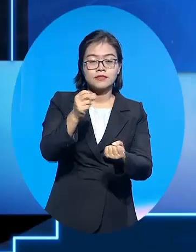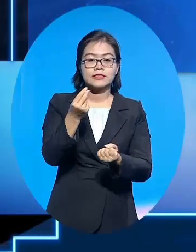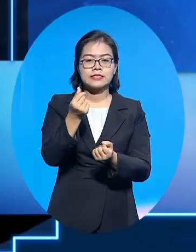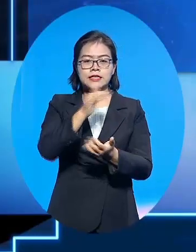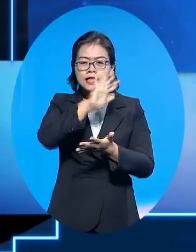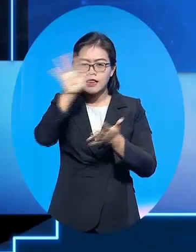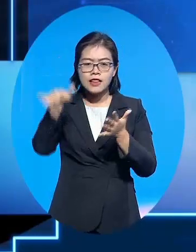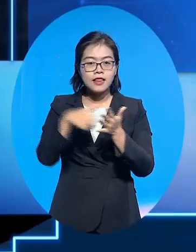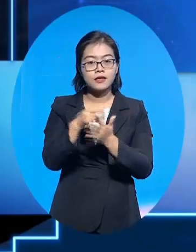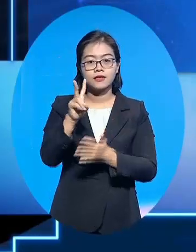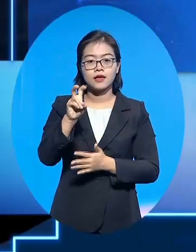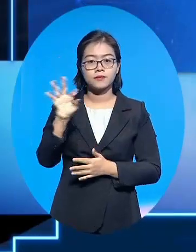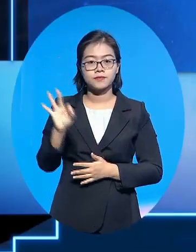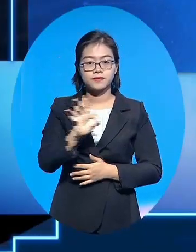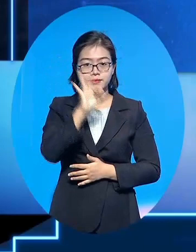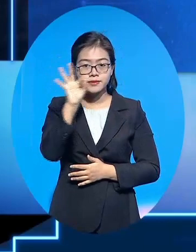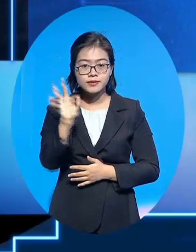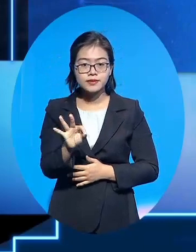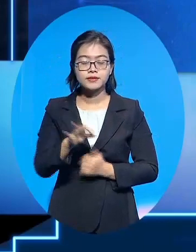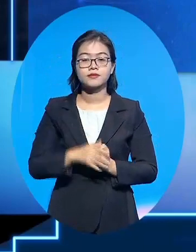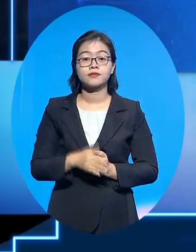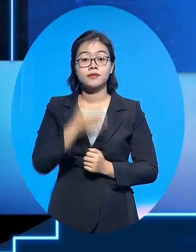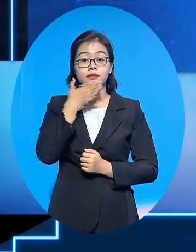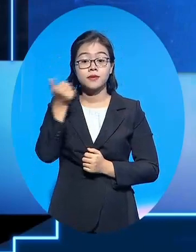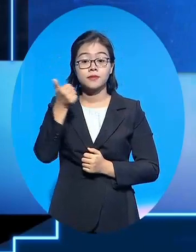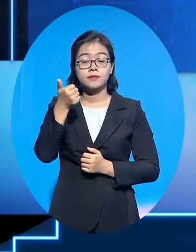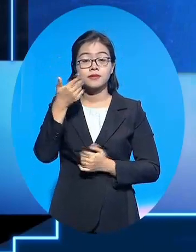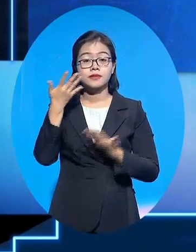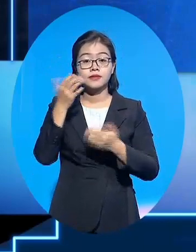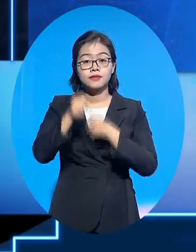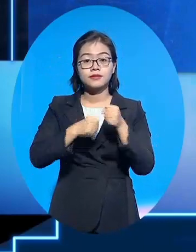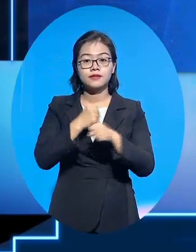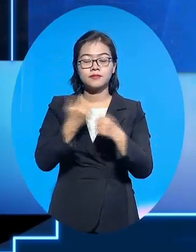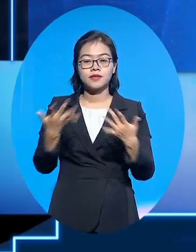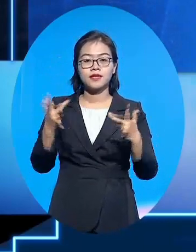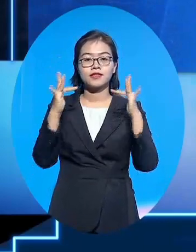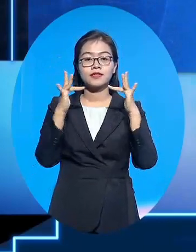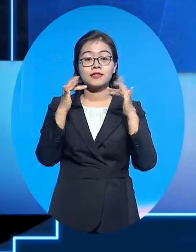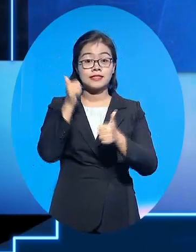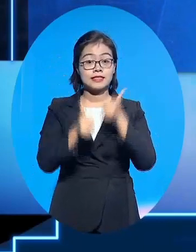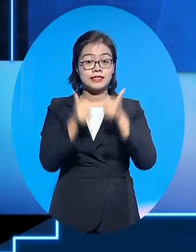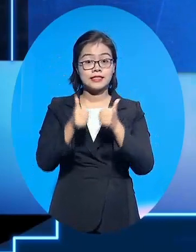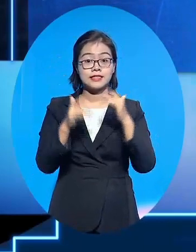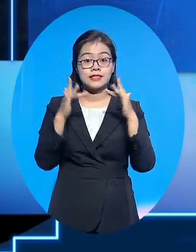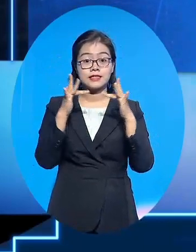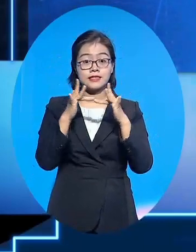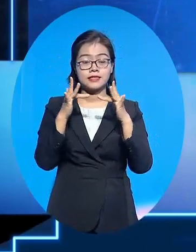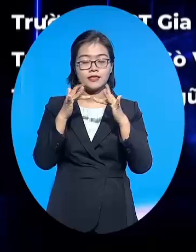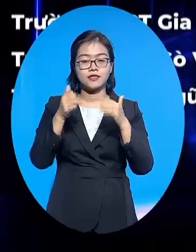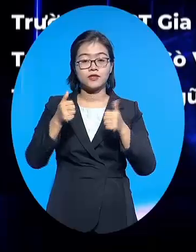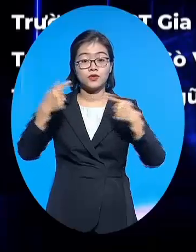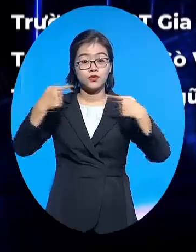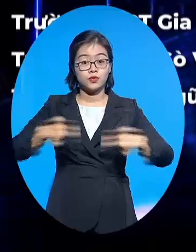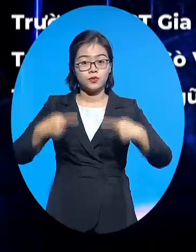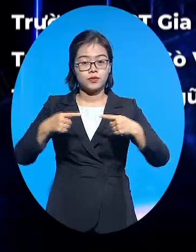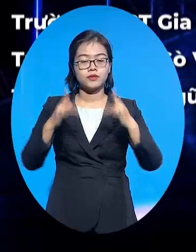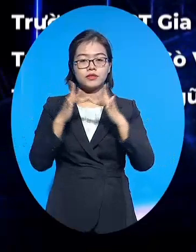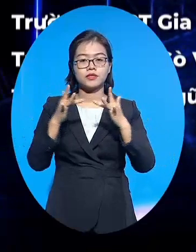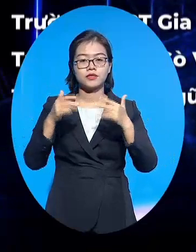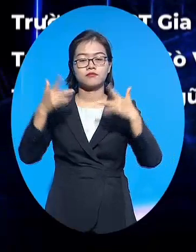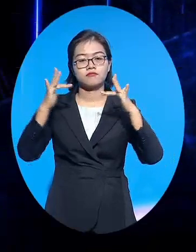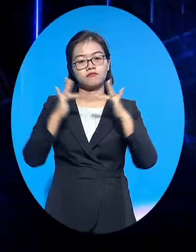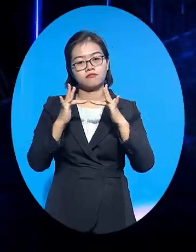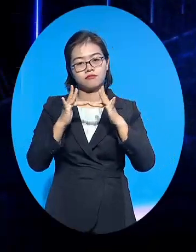điểm đặc biệt so với mùa thi các năm trước là vòng chung kết được thi đấu trực tuyến trên hệ thống trường ảo vetroschko